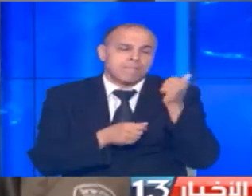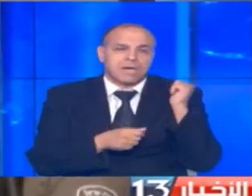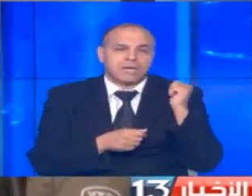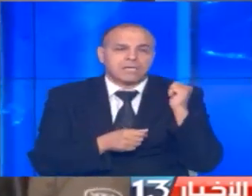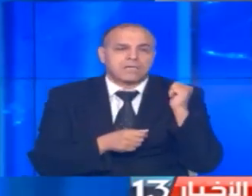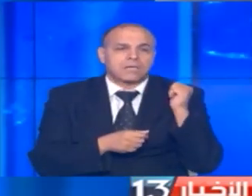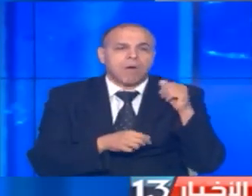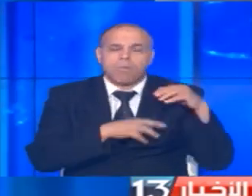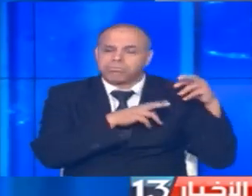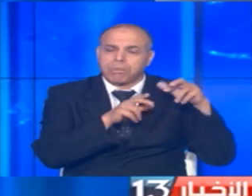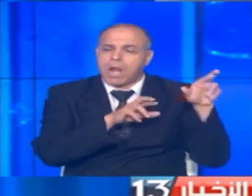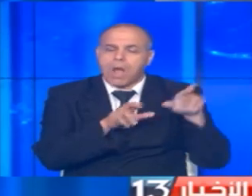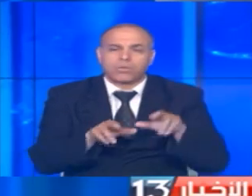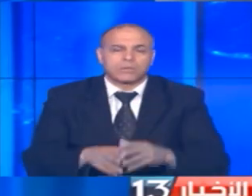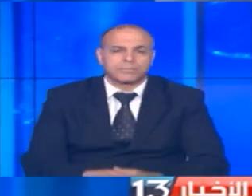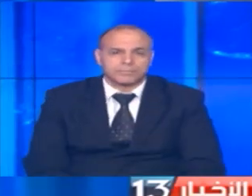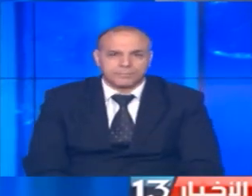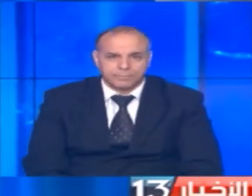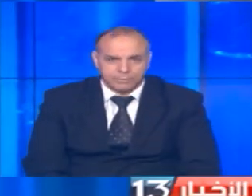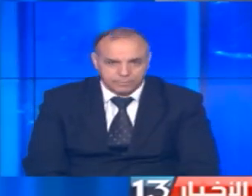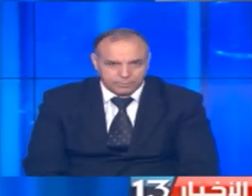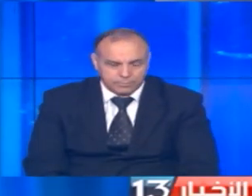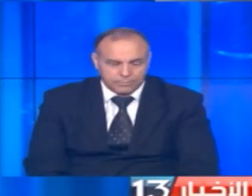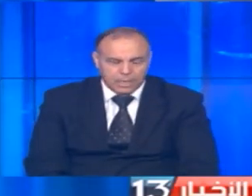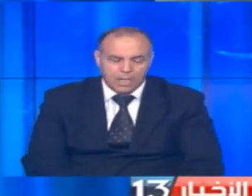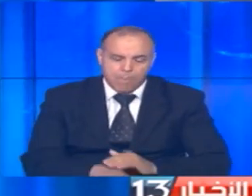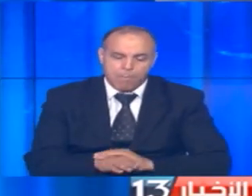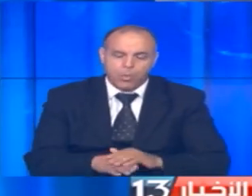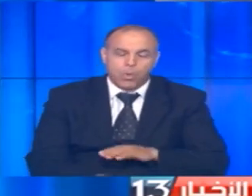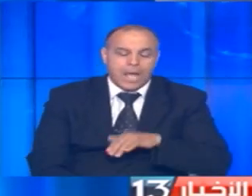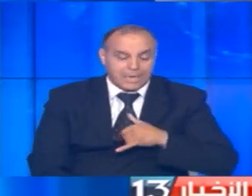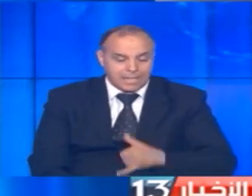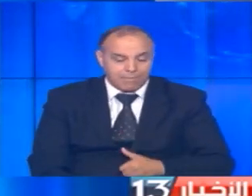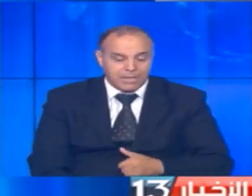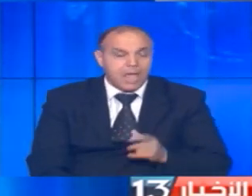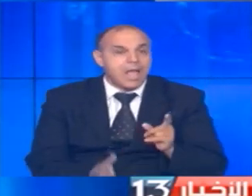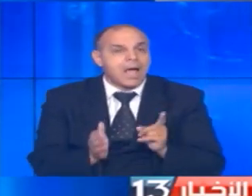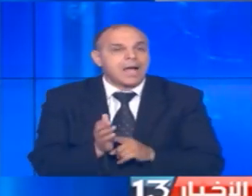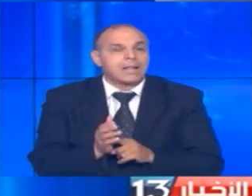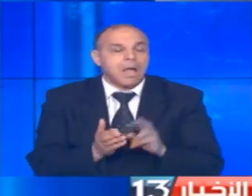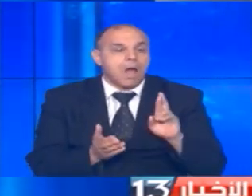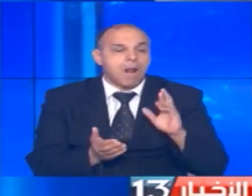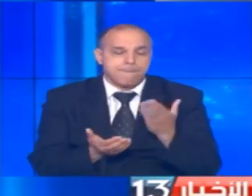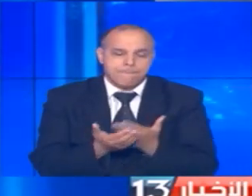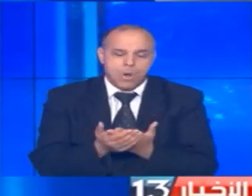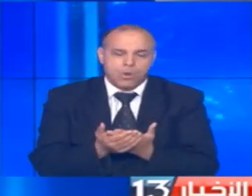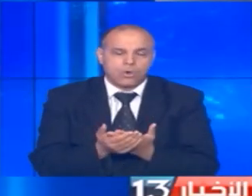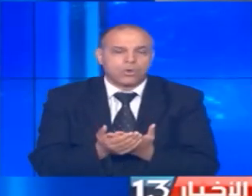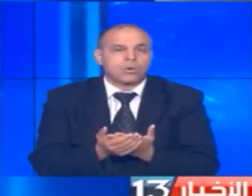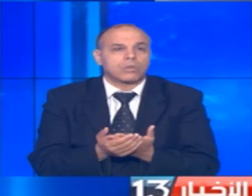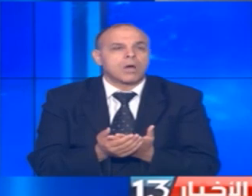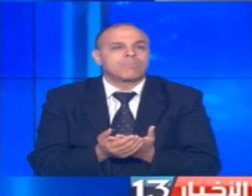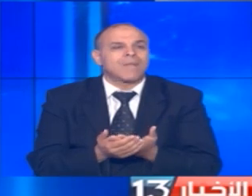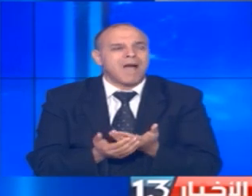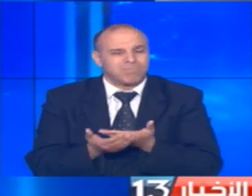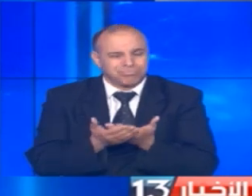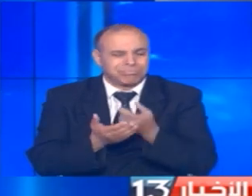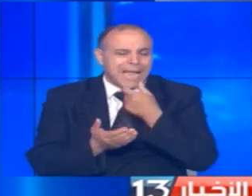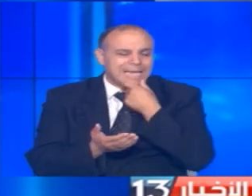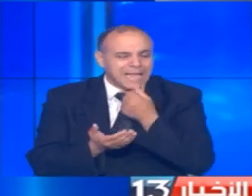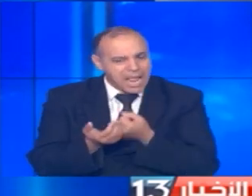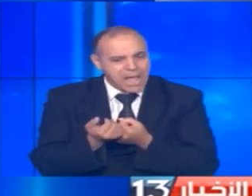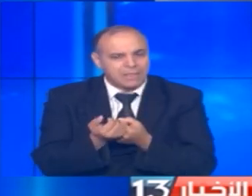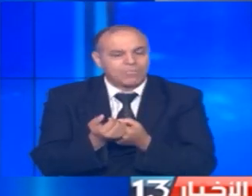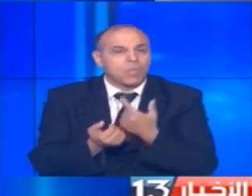في مسيرة العودة. وفي الشأن اليمني، أكد تقرير لمنظمة خيرية بريطانية